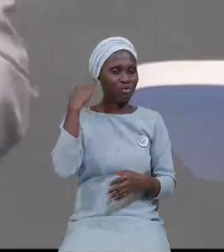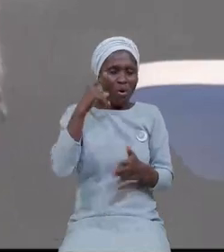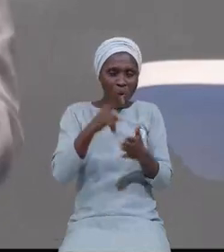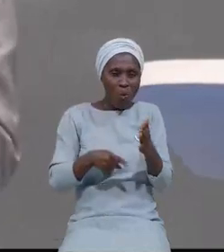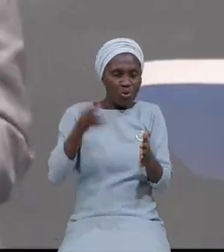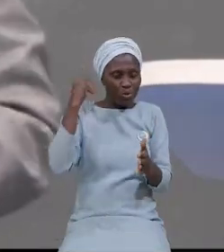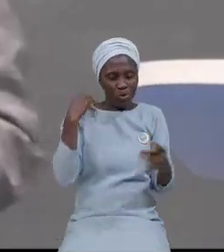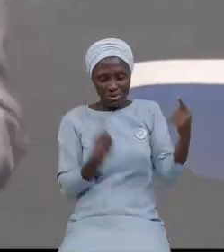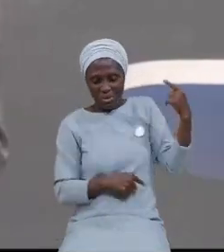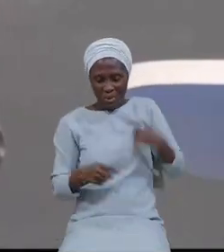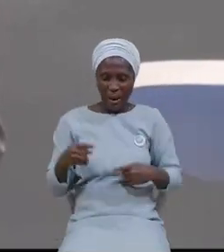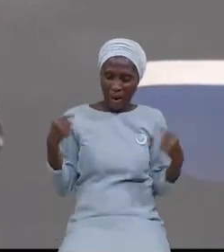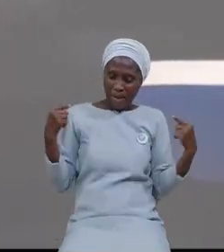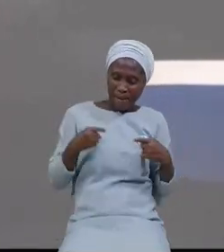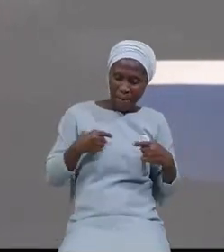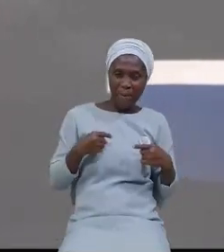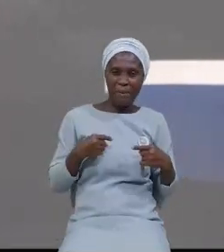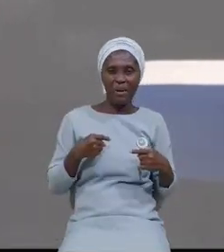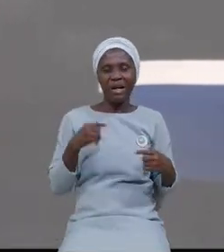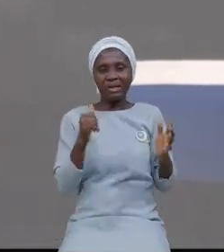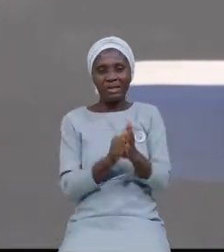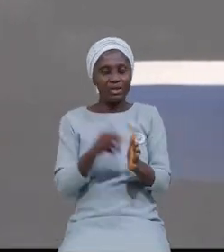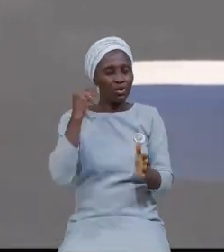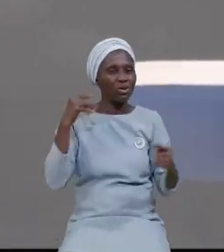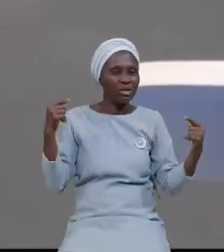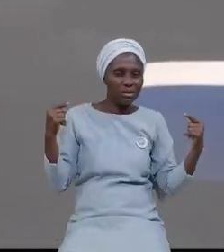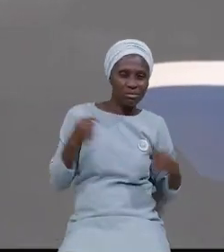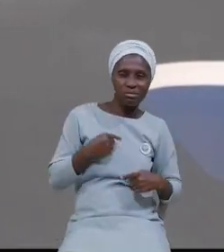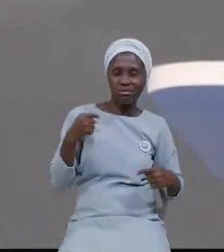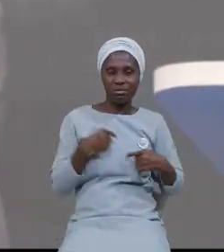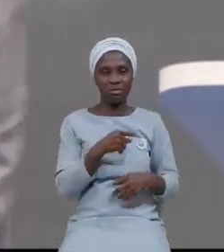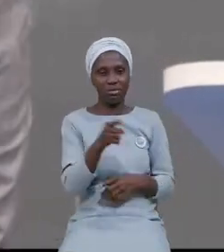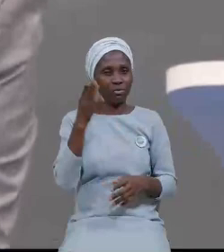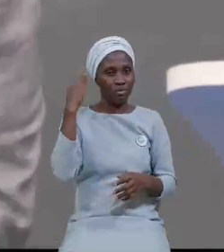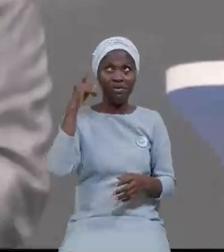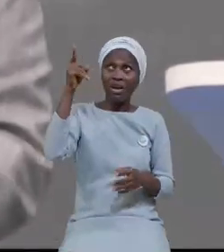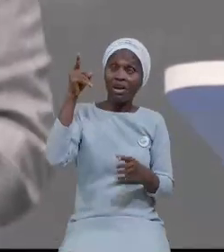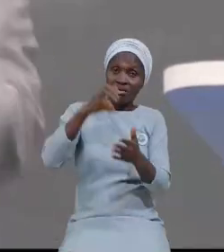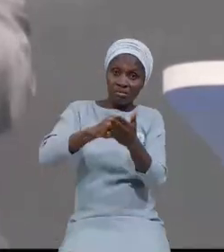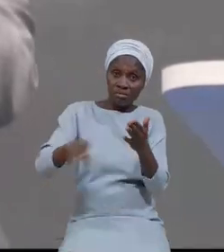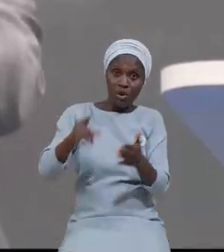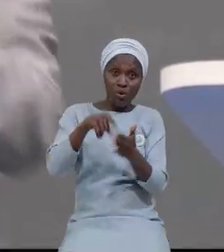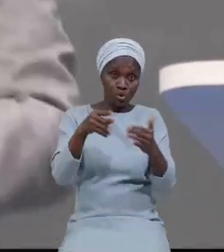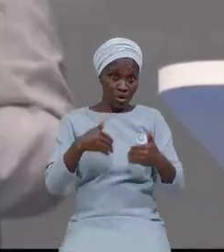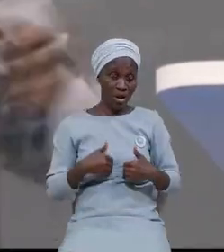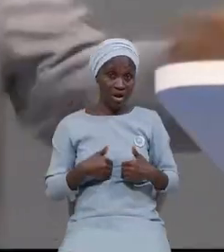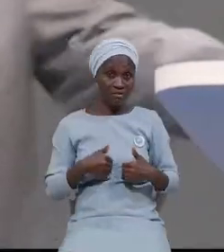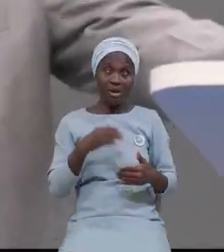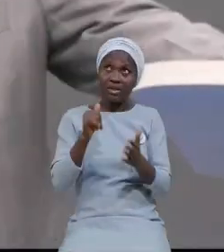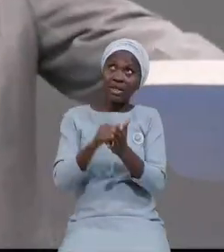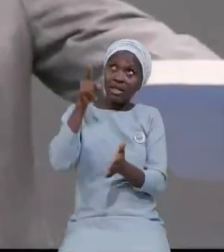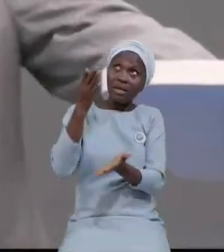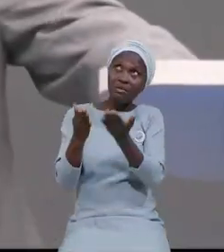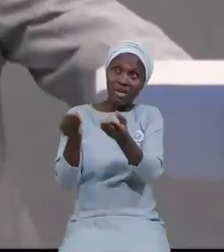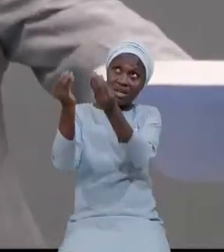ce qui te frappait et ce qui tourmentait ta vie il a ôté ce que tu avais afin de te